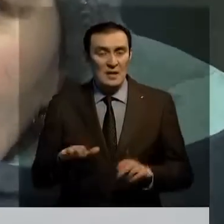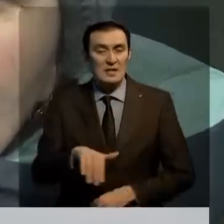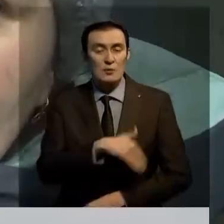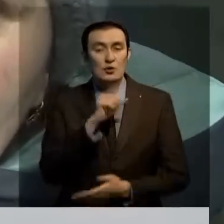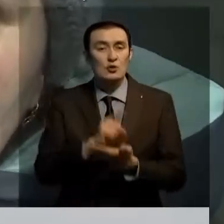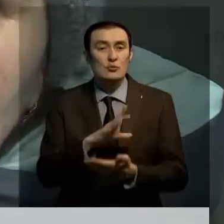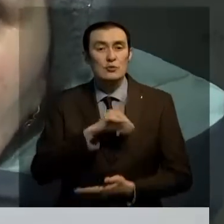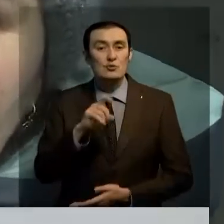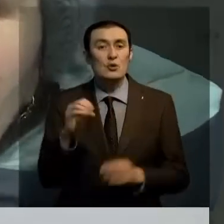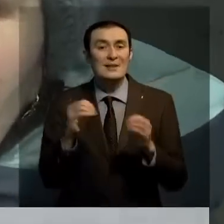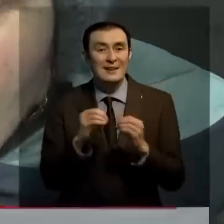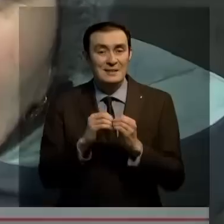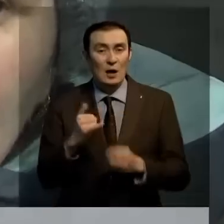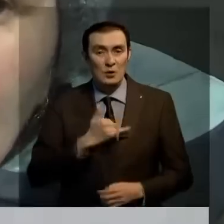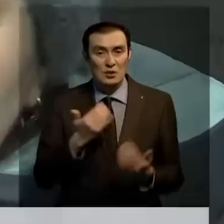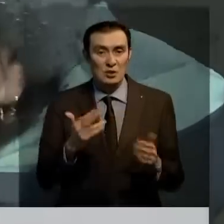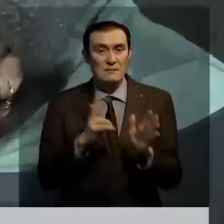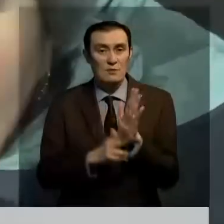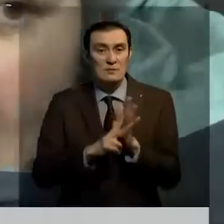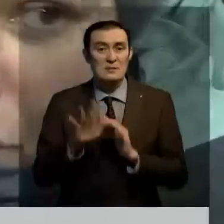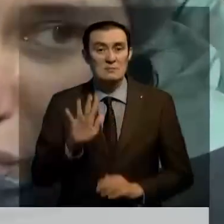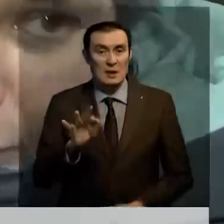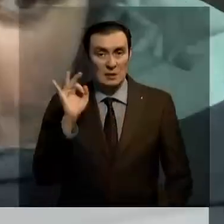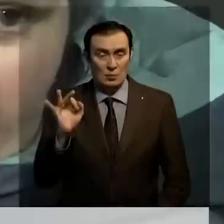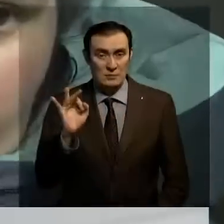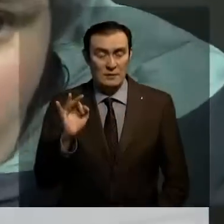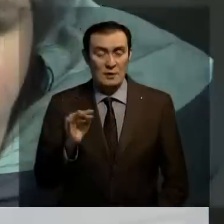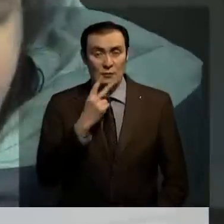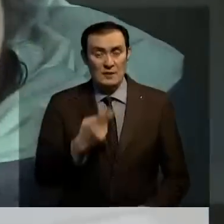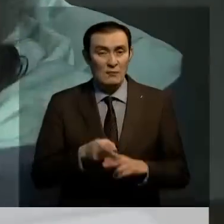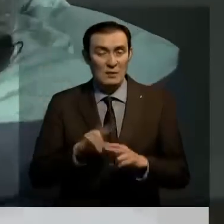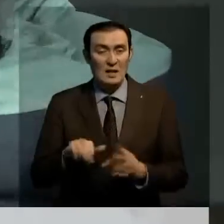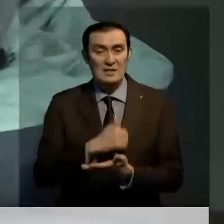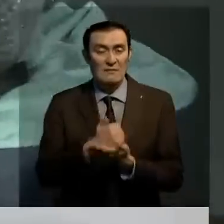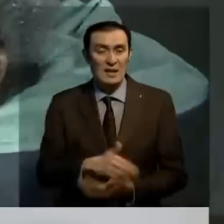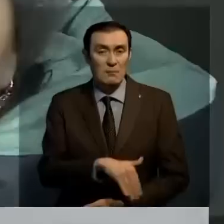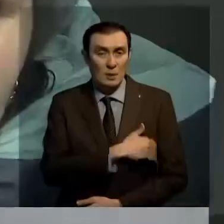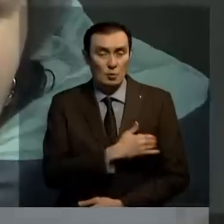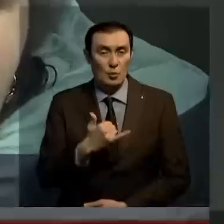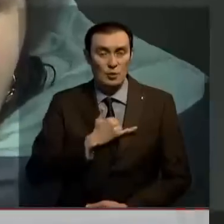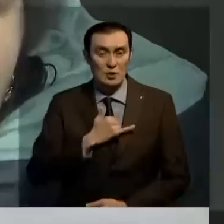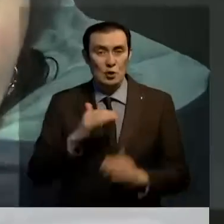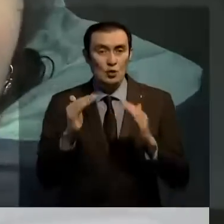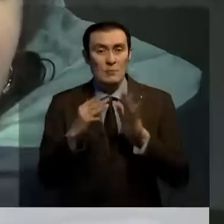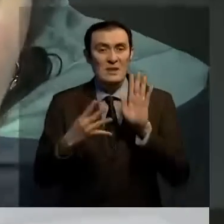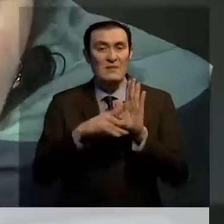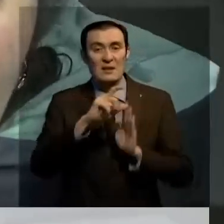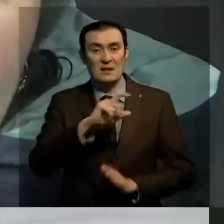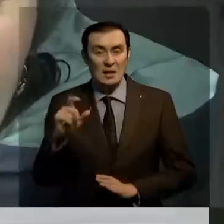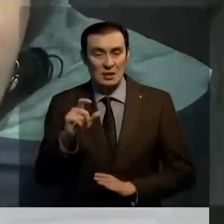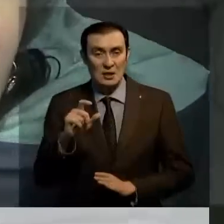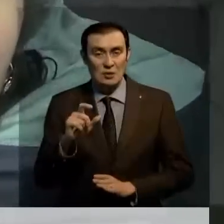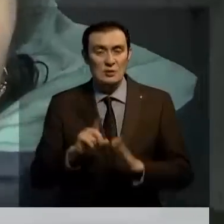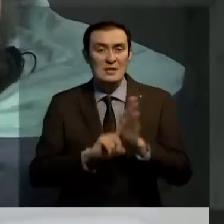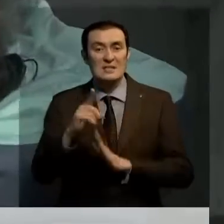Температура должна быть 110, сейчас стоит 85. То есть вот основная температура. У нас дом 9-этажный, подача идет